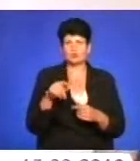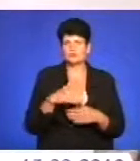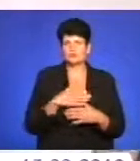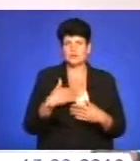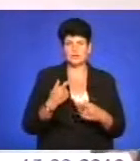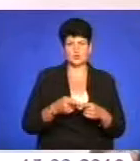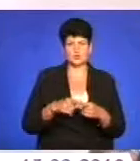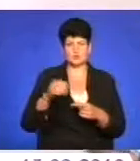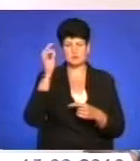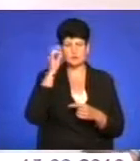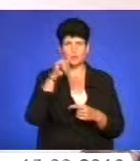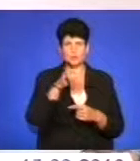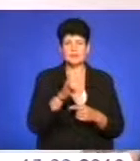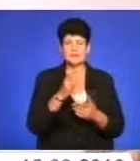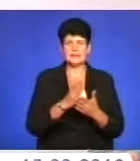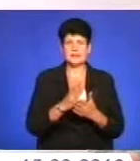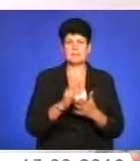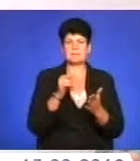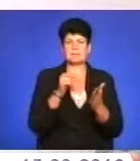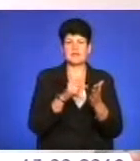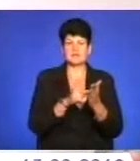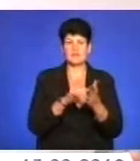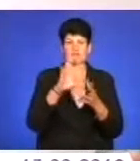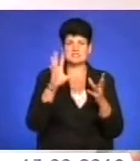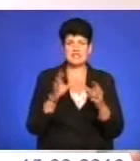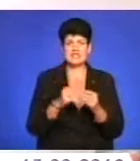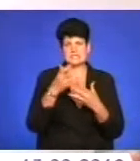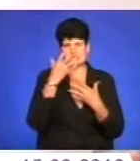згадувати, у них є мета така взагалі забути,